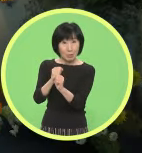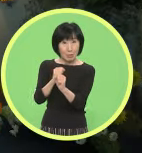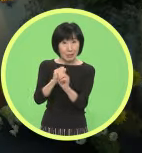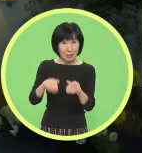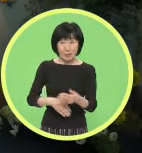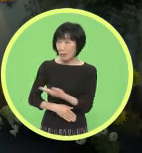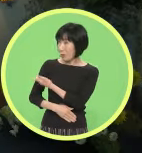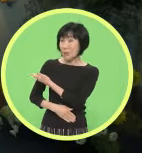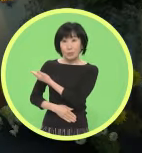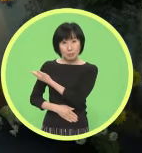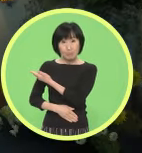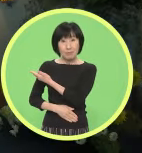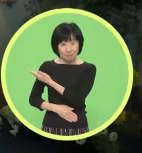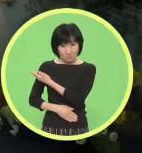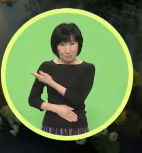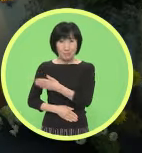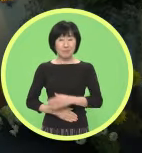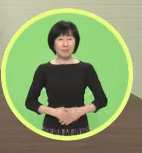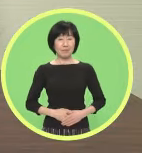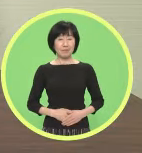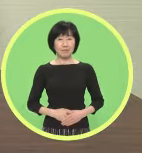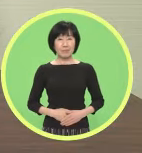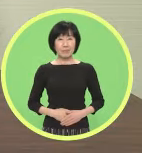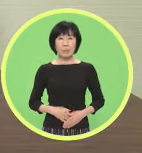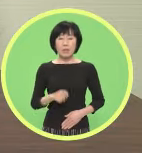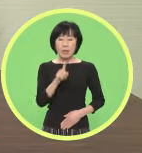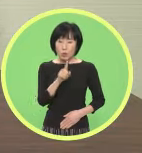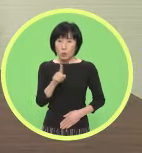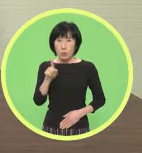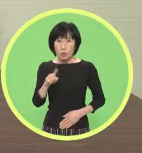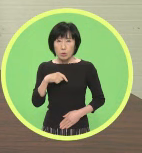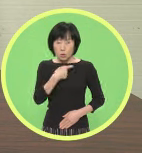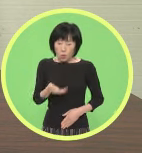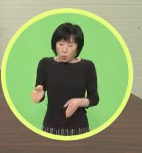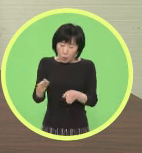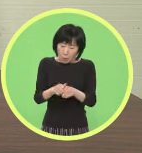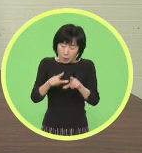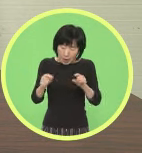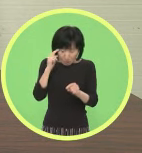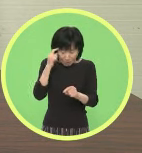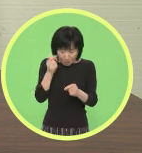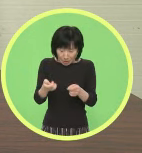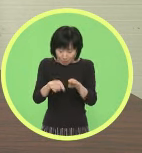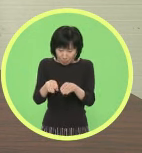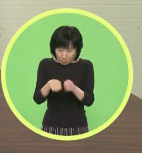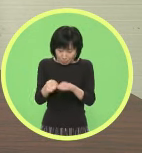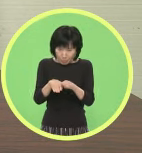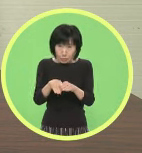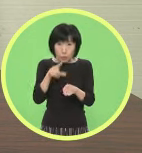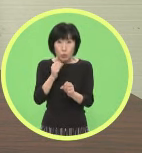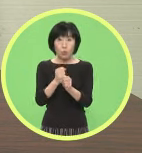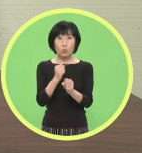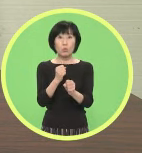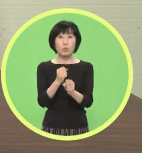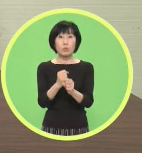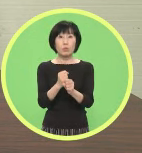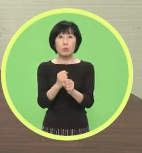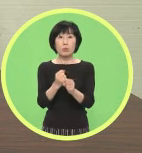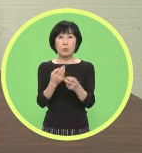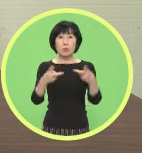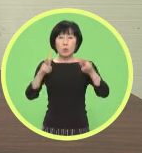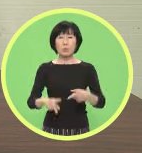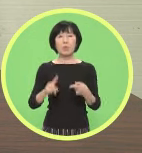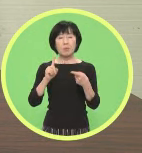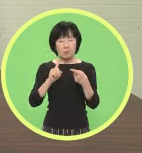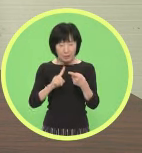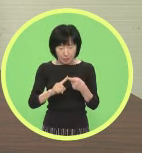きして一つのアートを作り上げました。 一つ一つ平和への思いを込めて、もう広